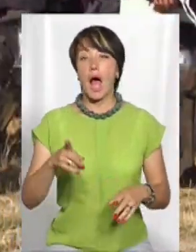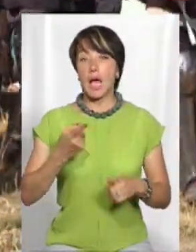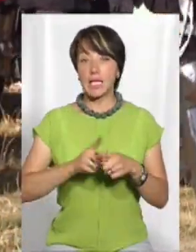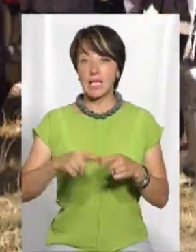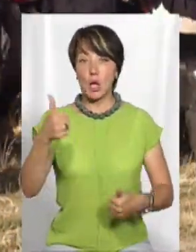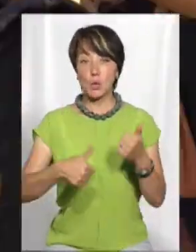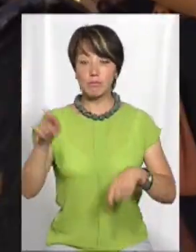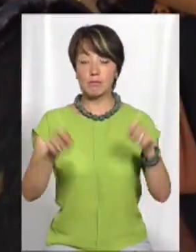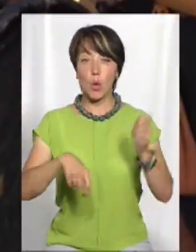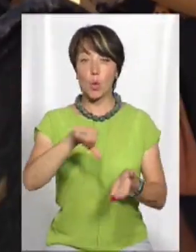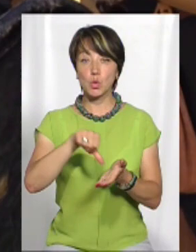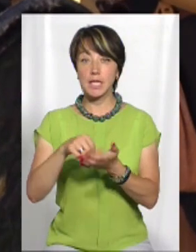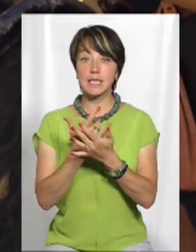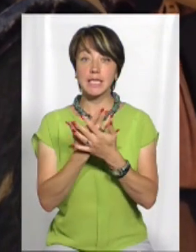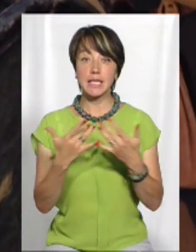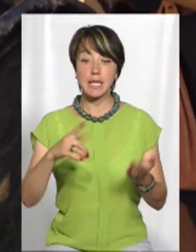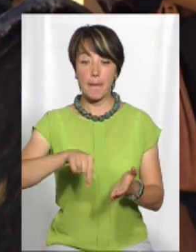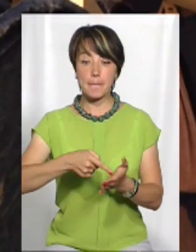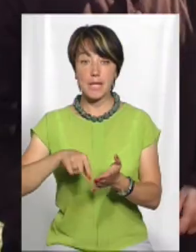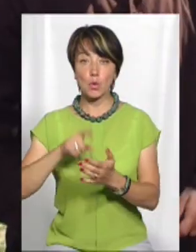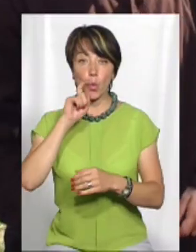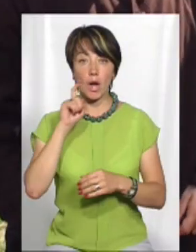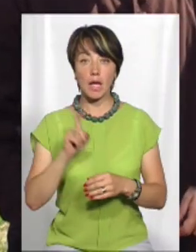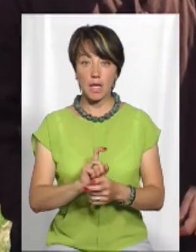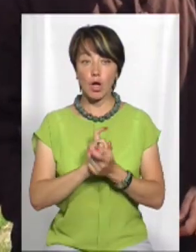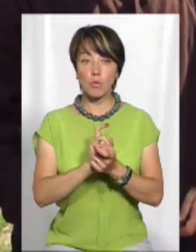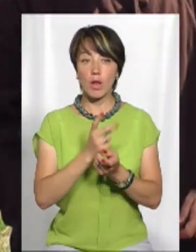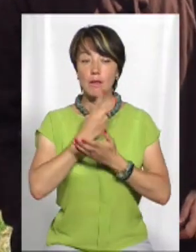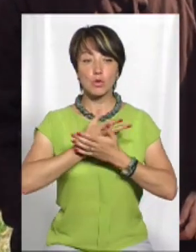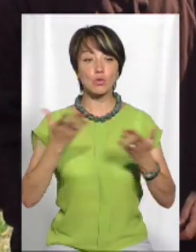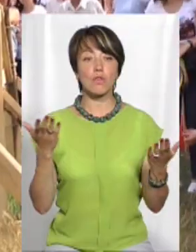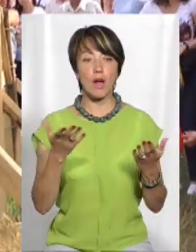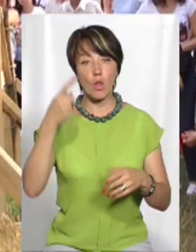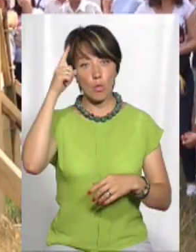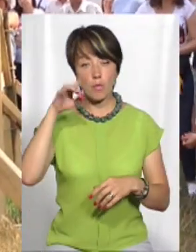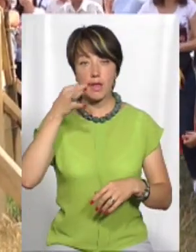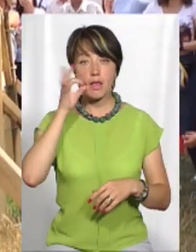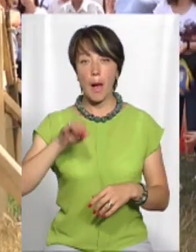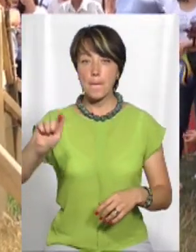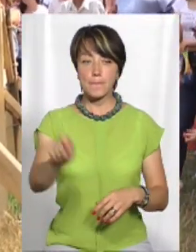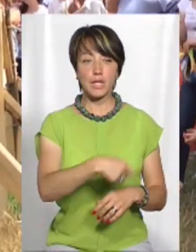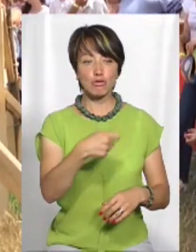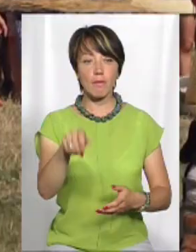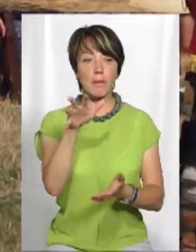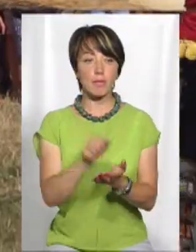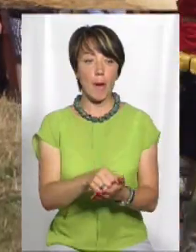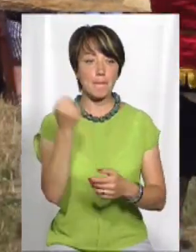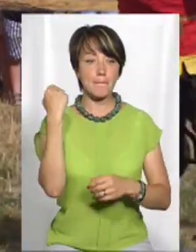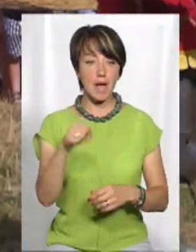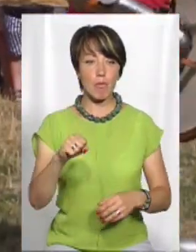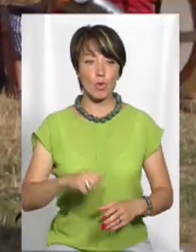з'їхалися учасники з різних міст України. У двобої на ресталищі вони демонстрували вміння володіти мечем і виборювали перемогу.